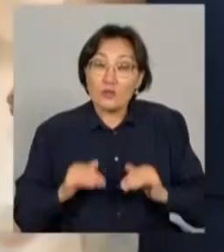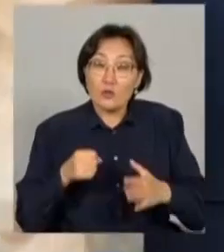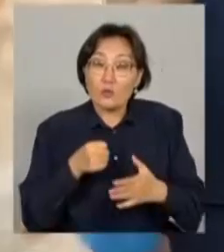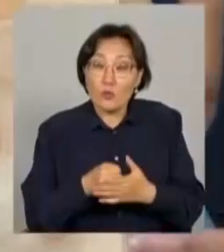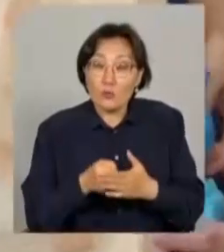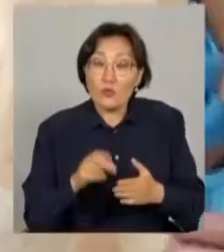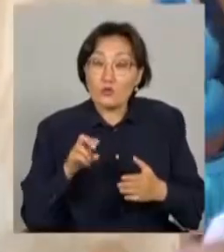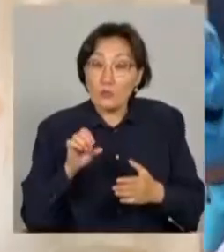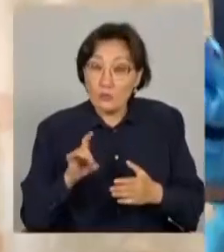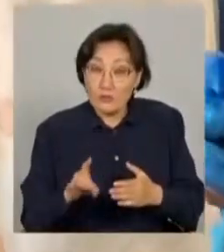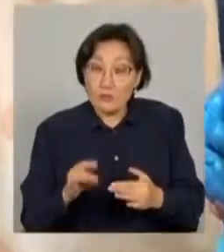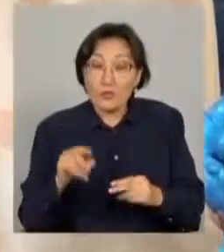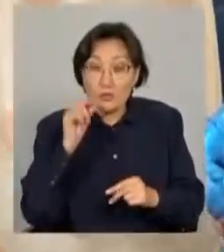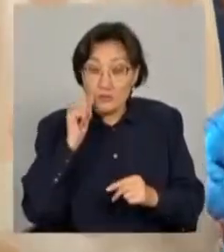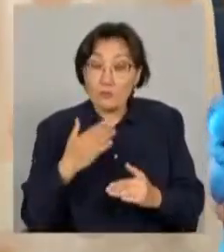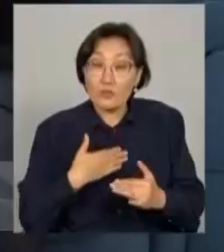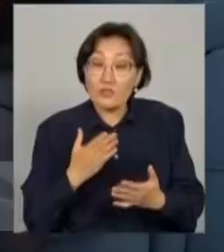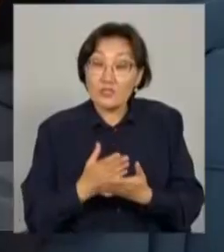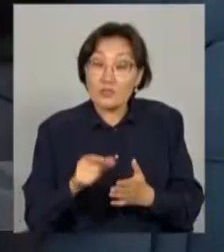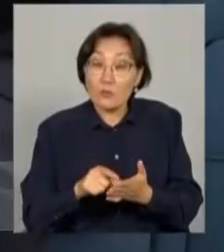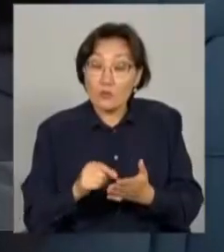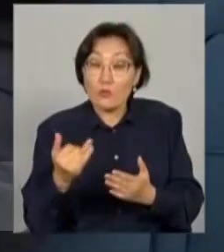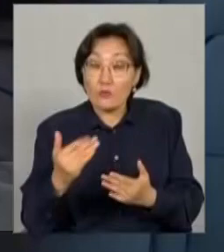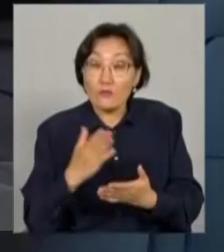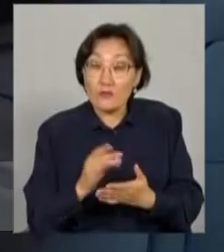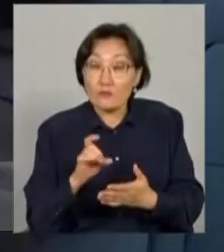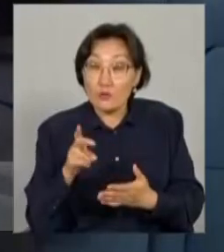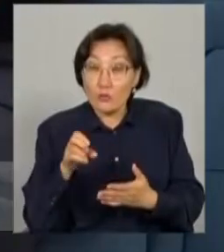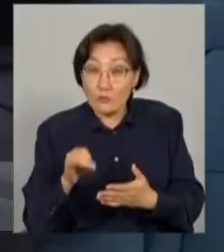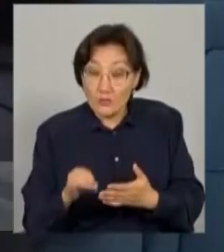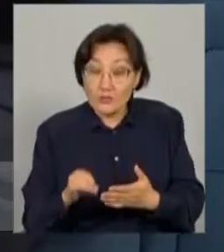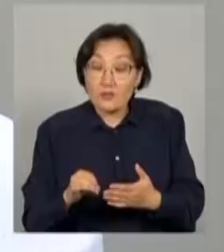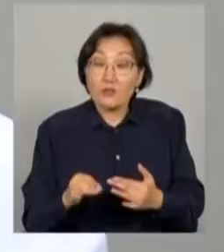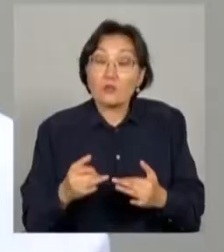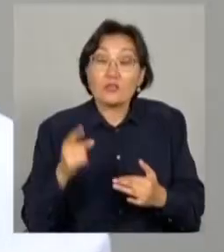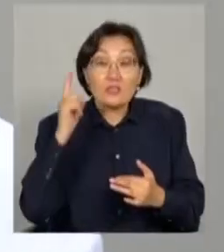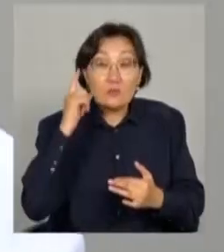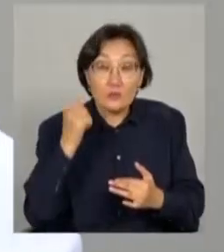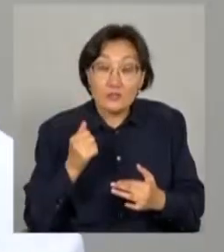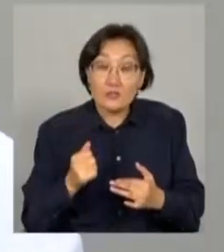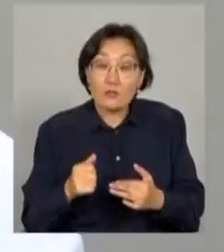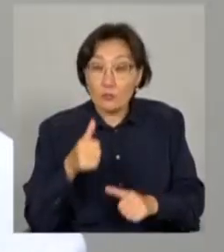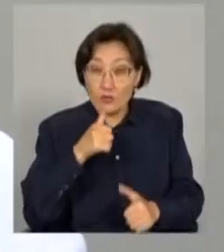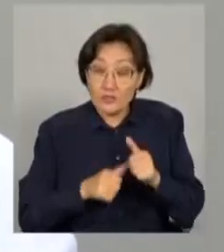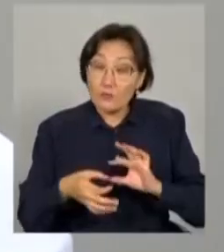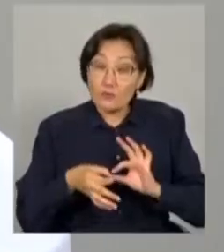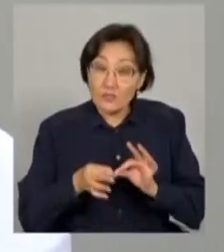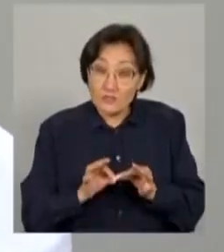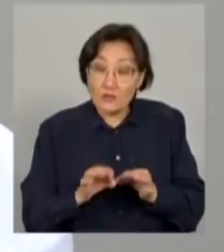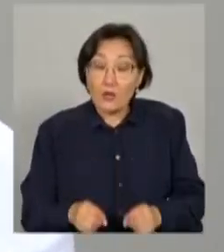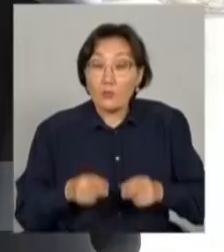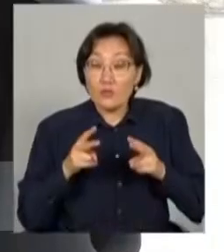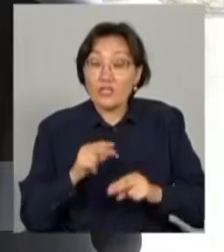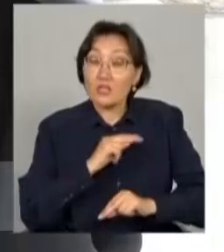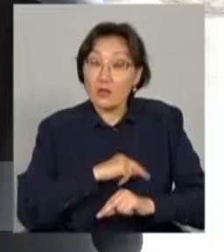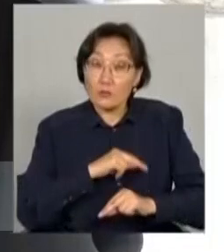командира СОБР. Сейчас мужчина уже на пенсии, у него есть внуки. Офицер в отставке не понаслышке знает об испытаниях, трудностях и опасности